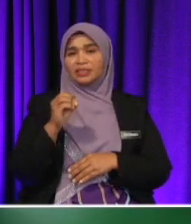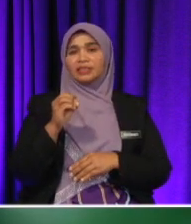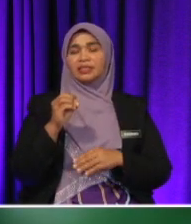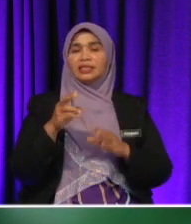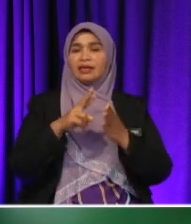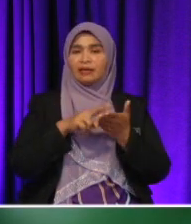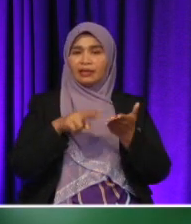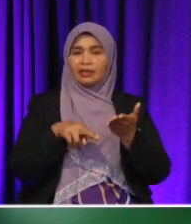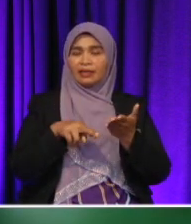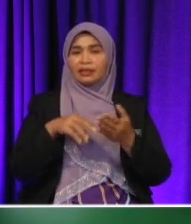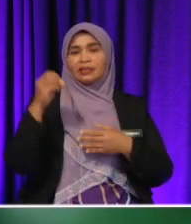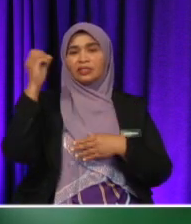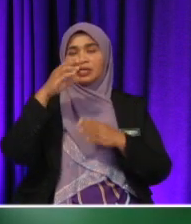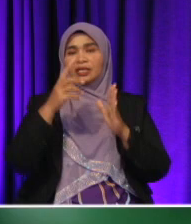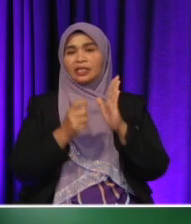cahaya tinggi